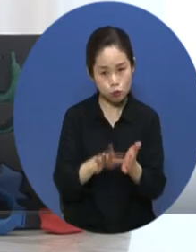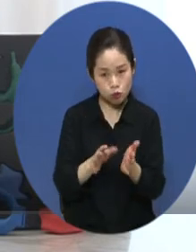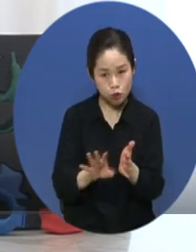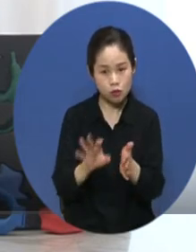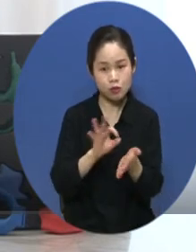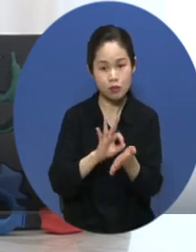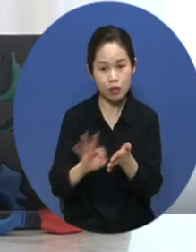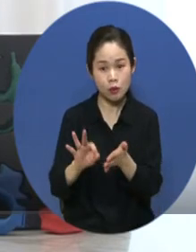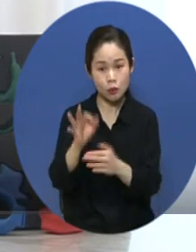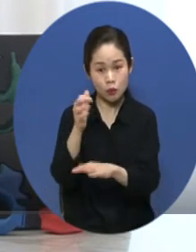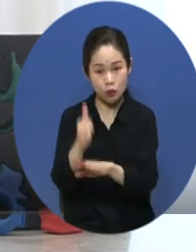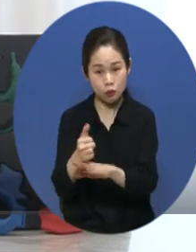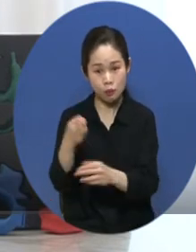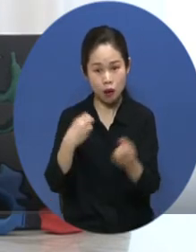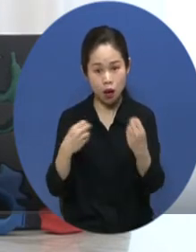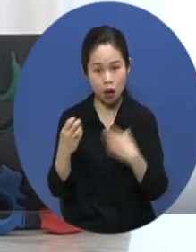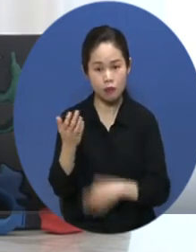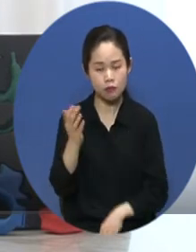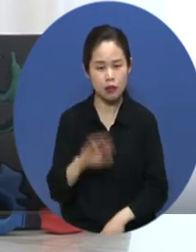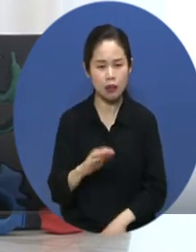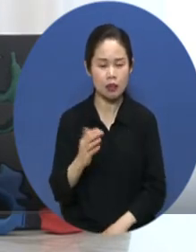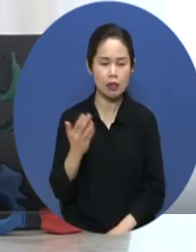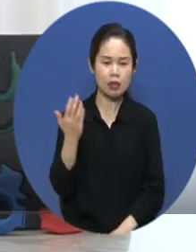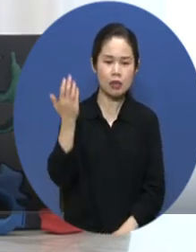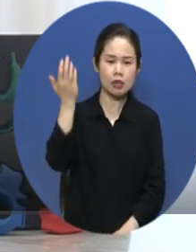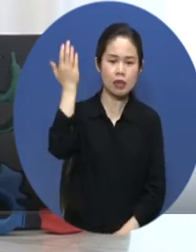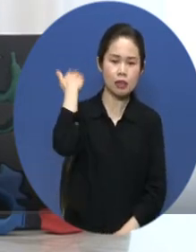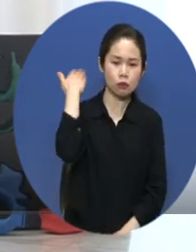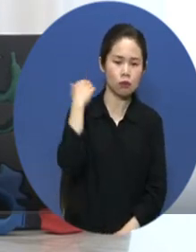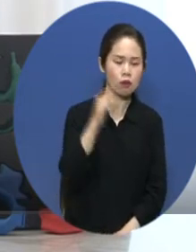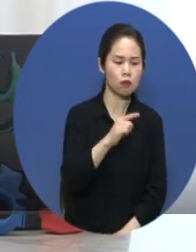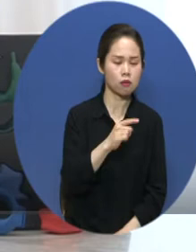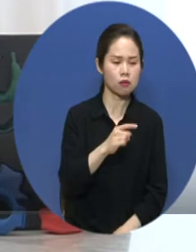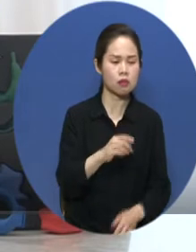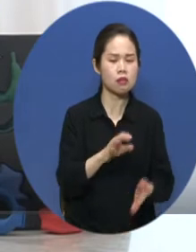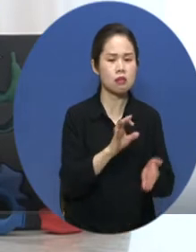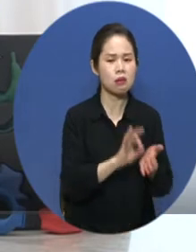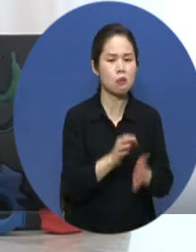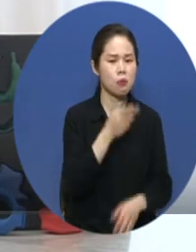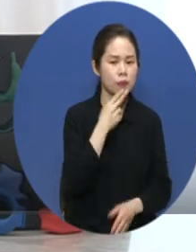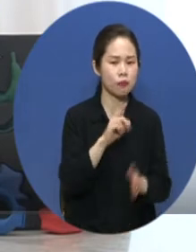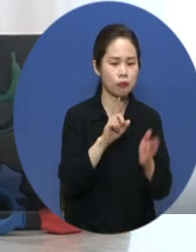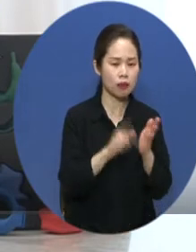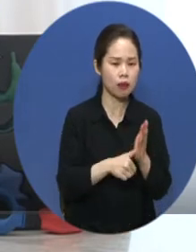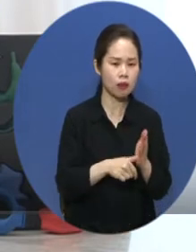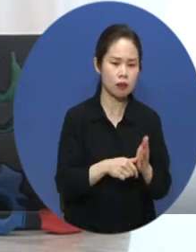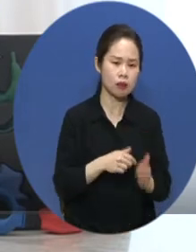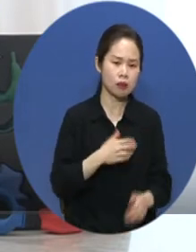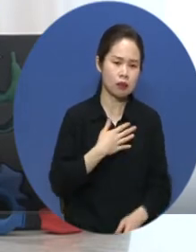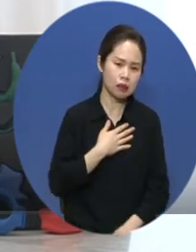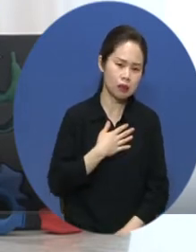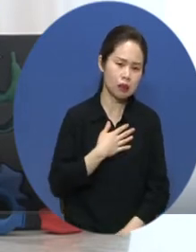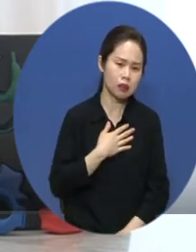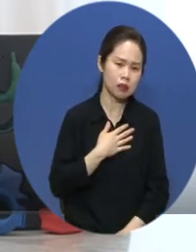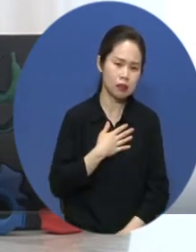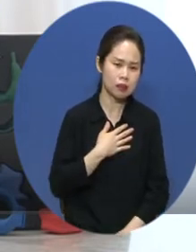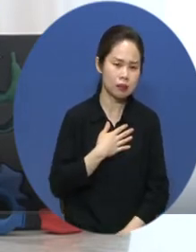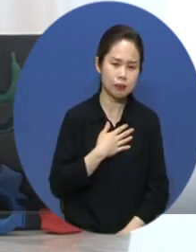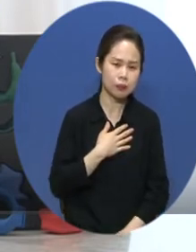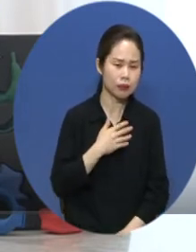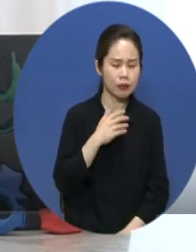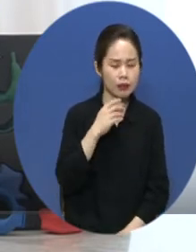그 전까지만 해도 어떻게 보면은 이제 약간 정신적으로, 정서적으로 되게 힘을 많이 받고 영향을